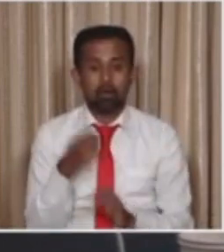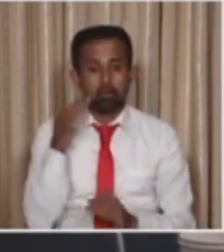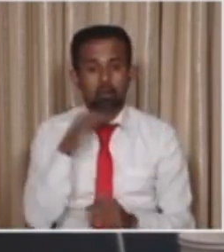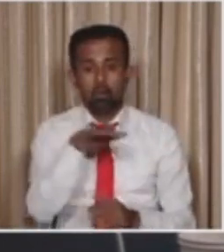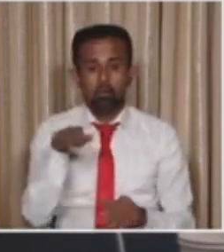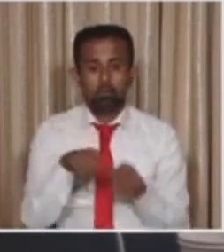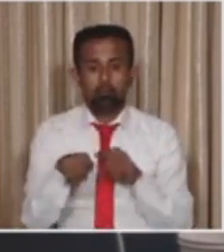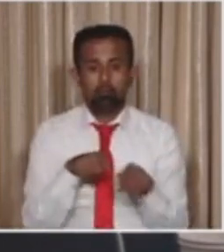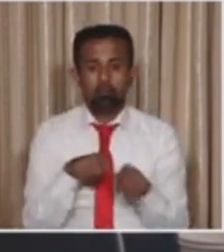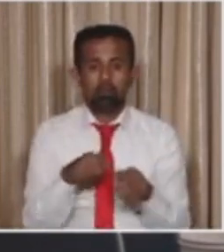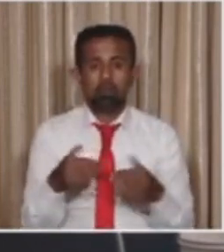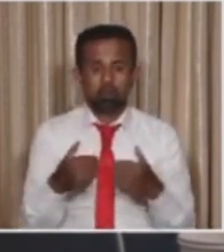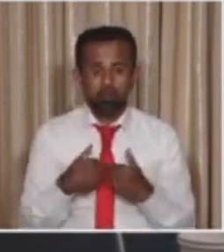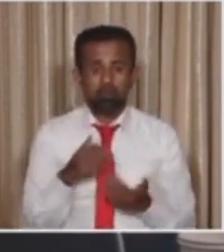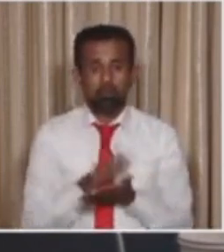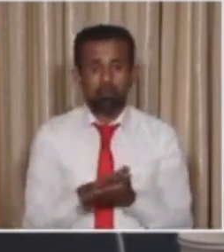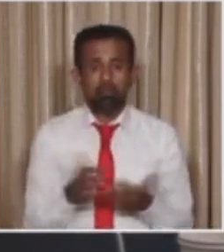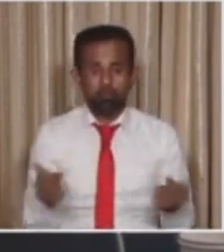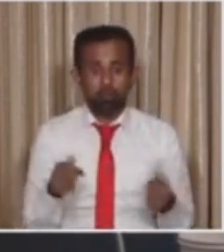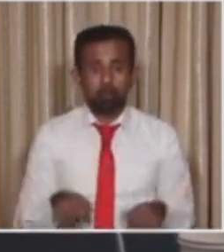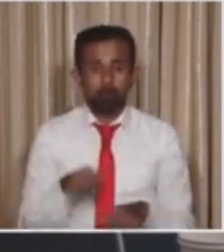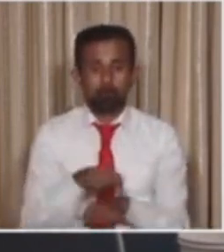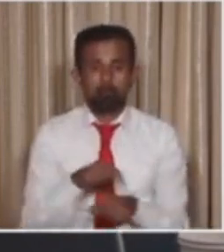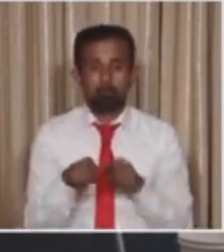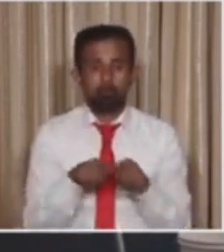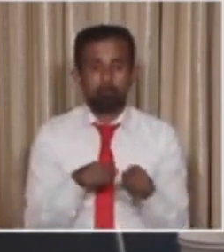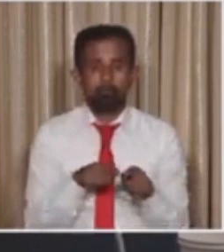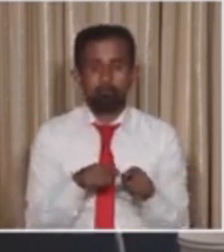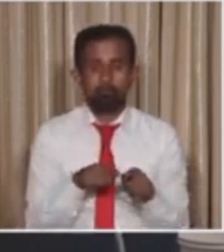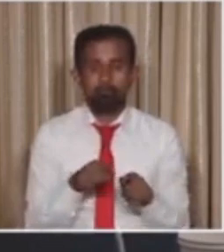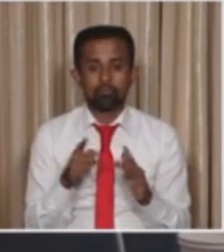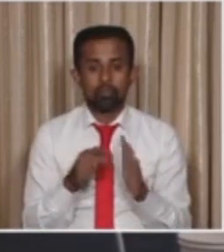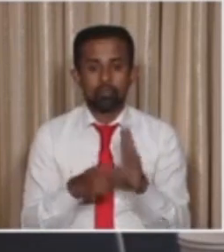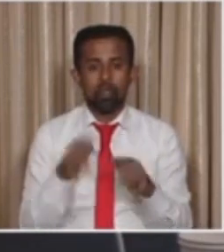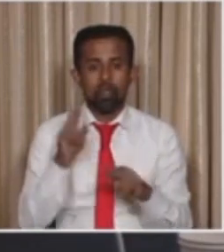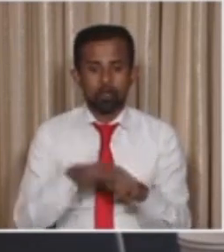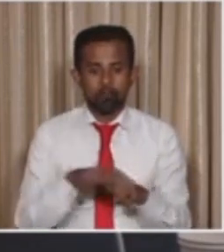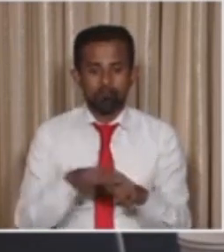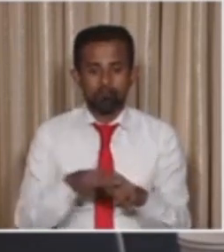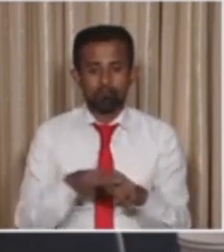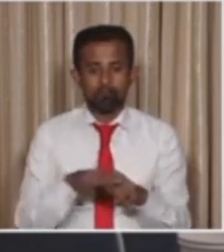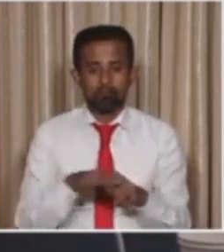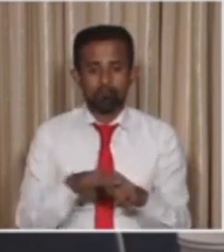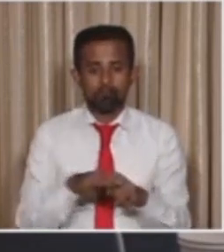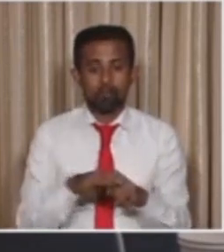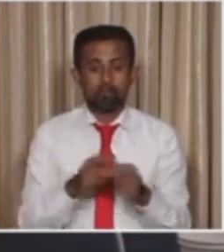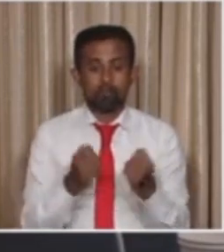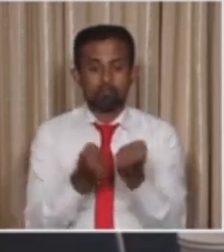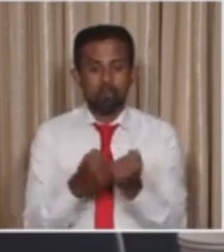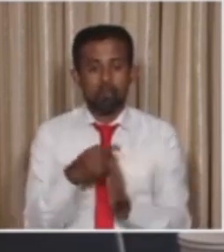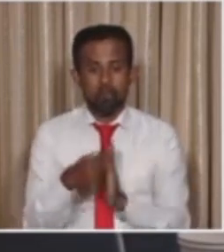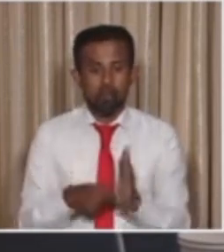அடிப்படையிலே நாங்கள் சந்தோஷப்படுகின்றோம். அதே நேரத்தில் இன்று ஐஎம்எஃப் வந்து சர்வதேச நாணய நிதியம் இலங்கைக்கு